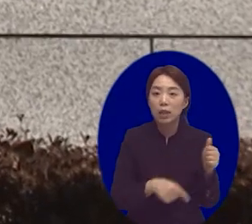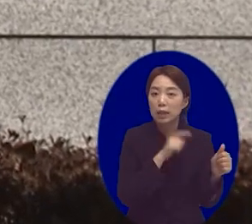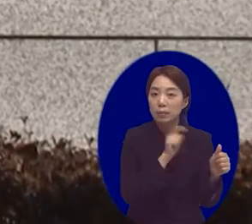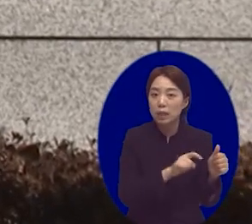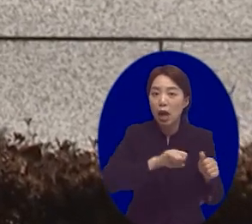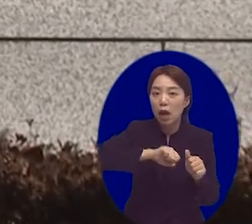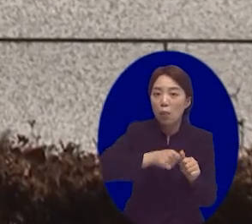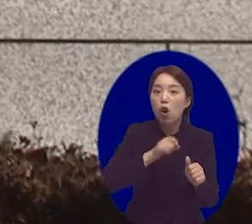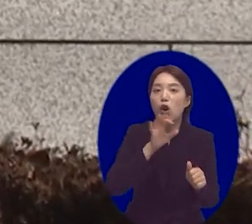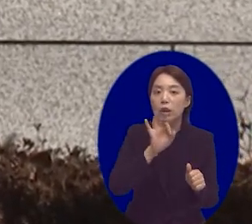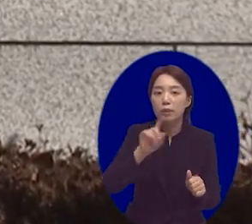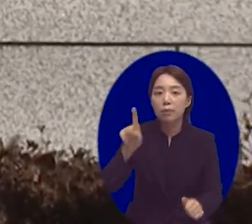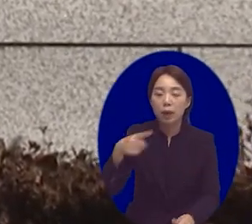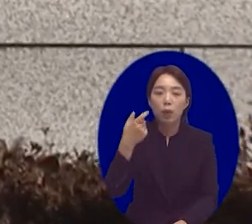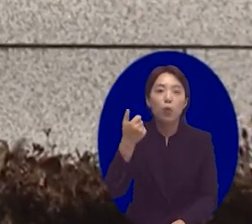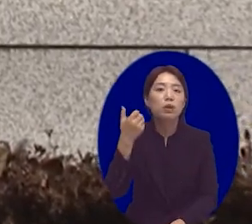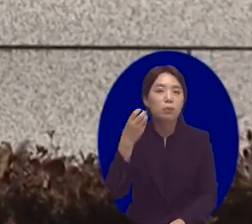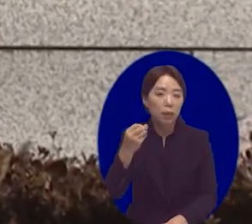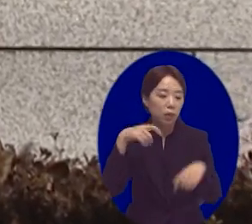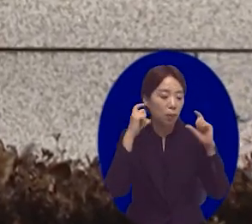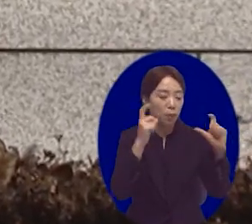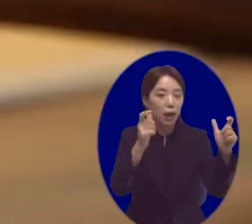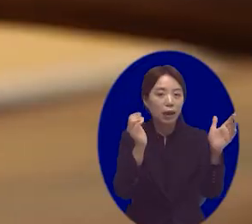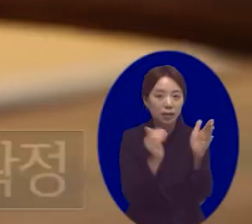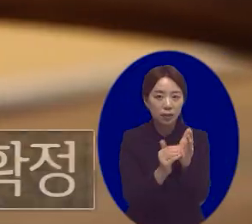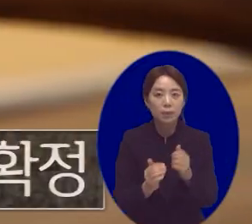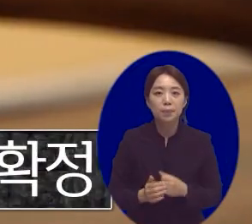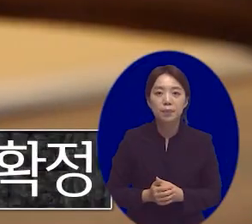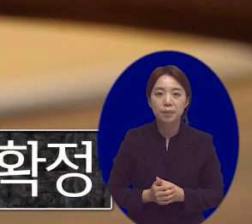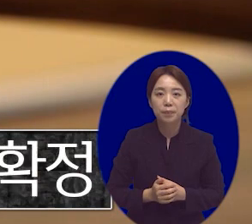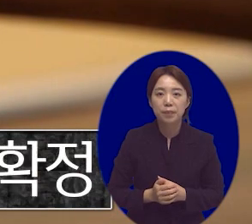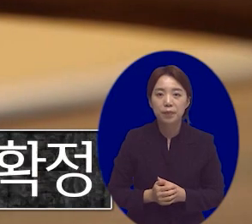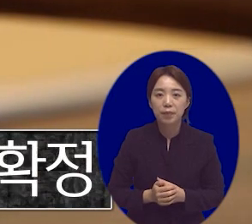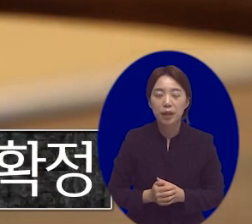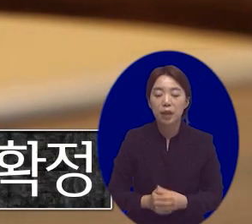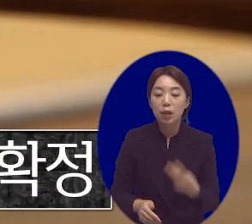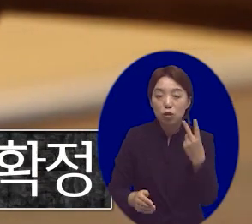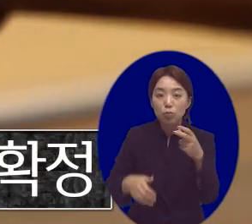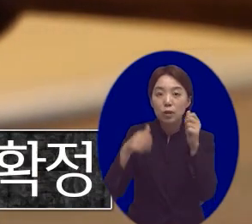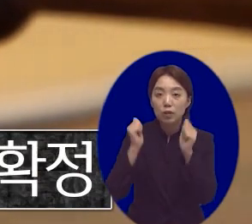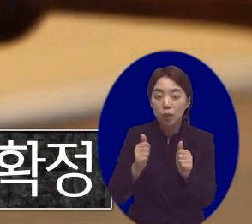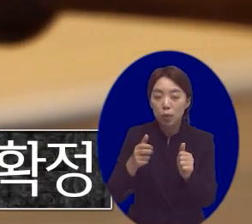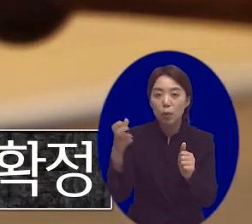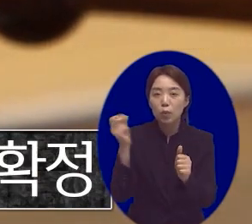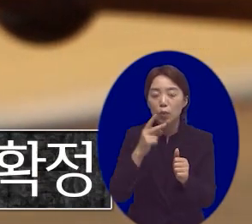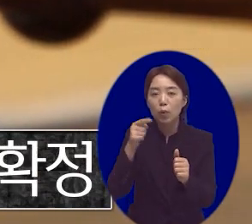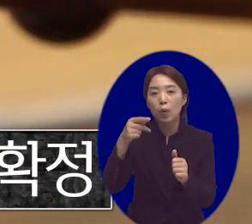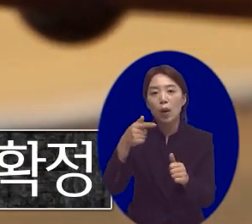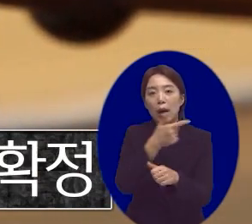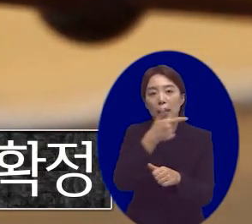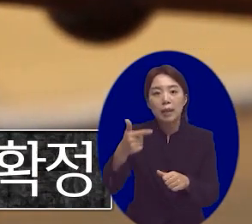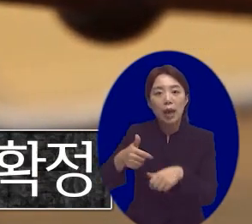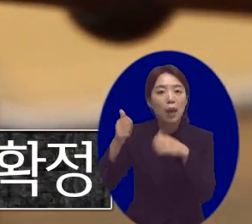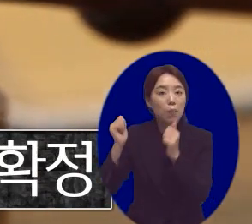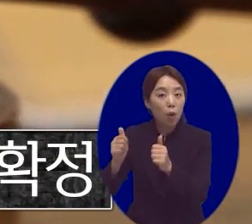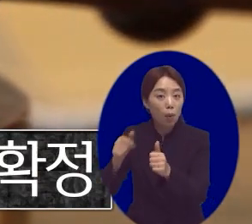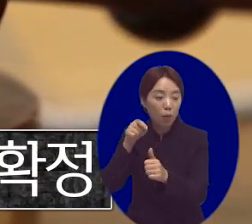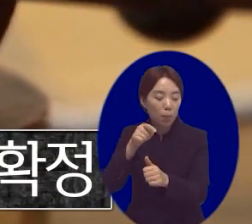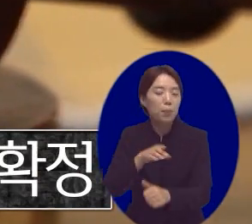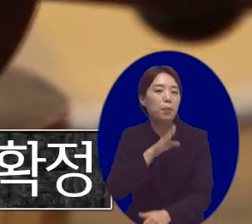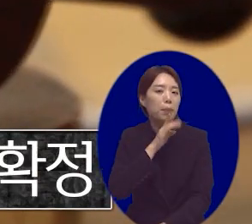A씨에게 벌금 150만 원을 선고했습니다. 2심과 대법원 역시 원심의 판단이 정당하다고